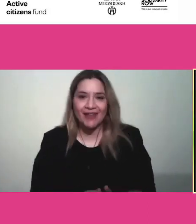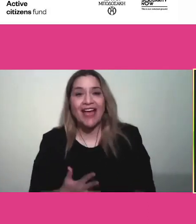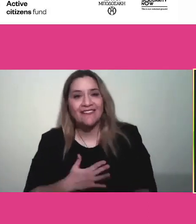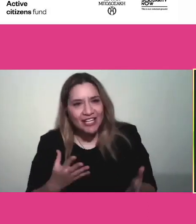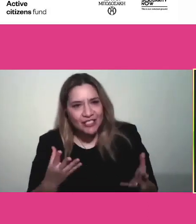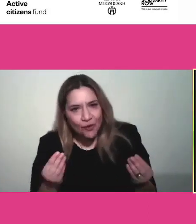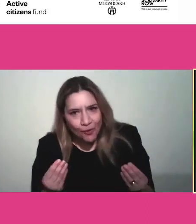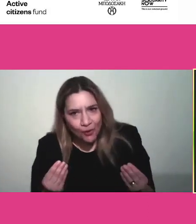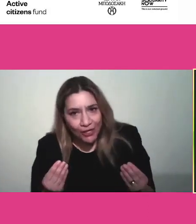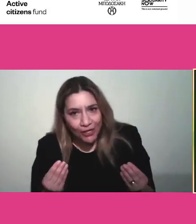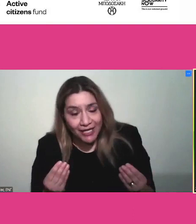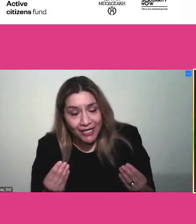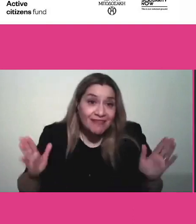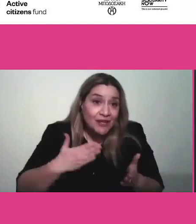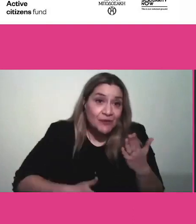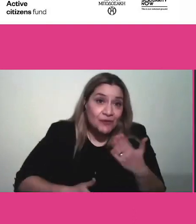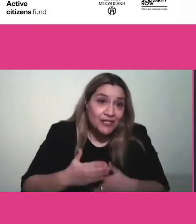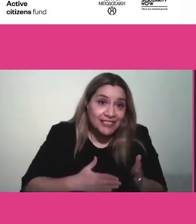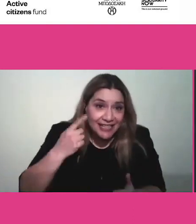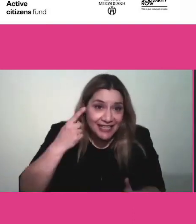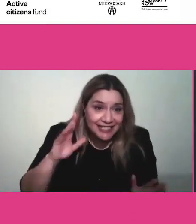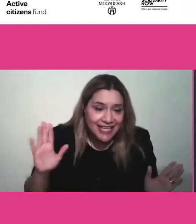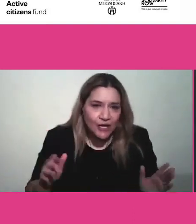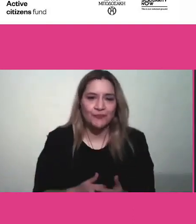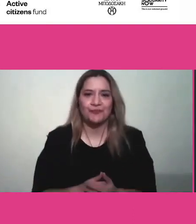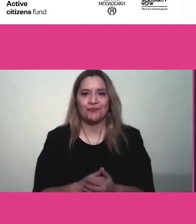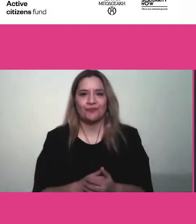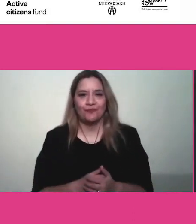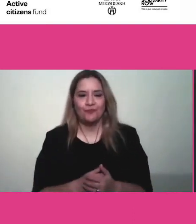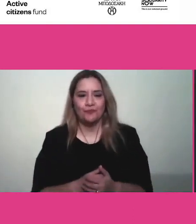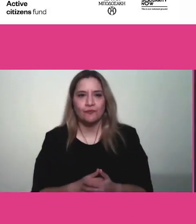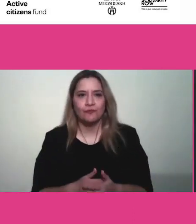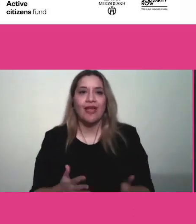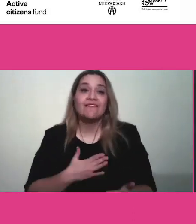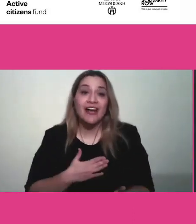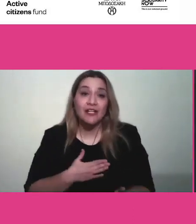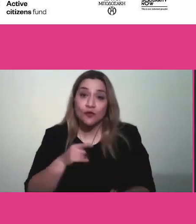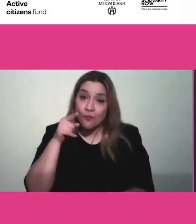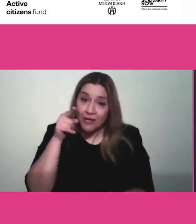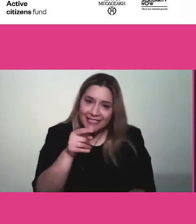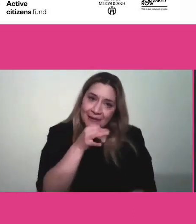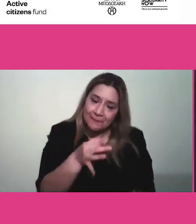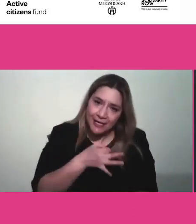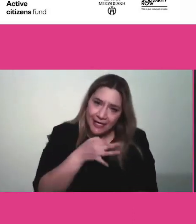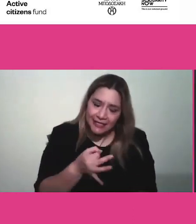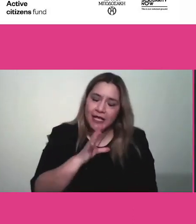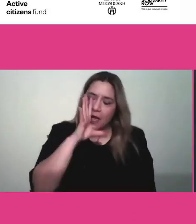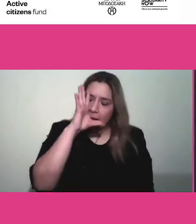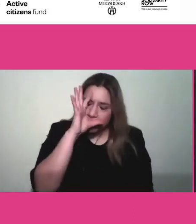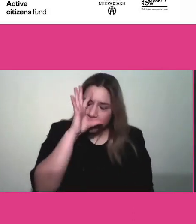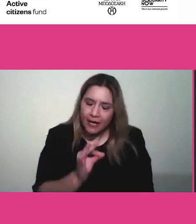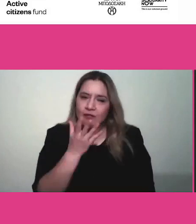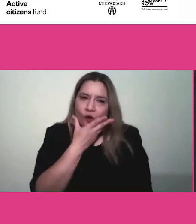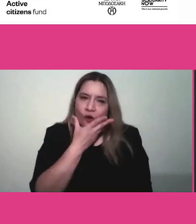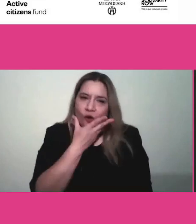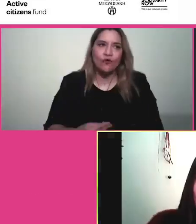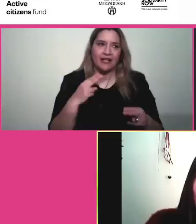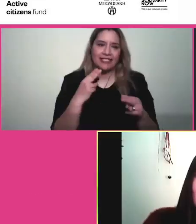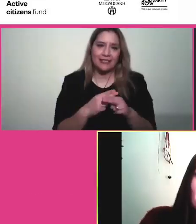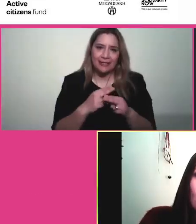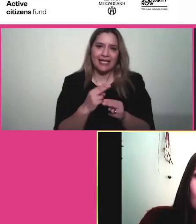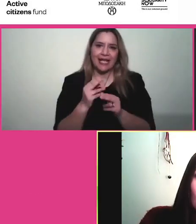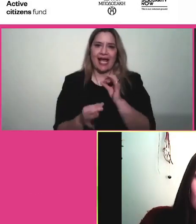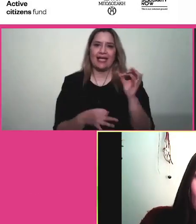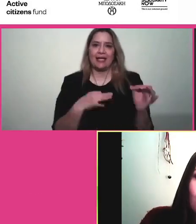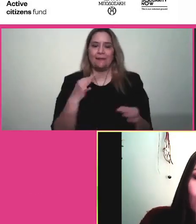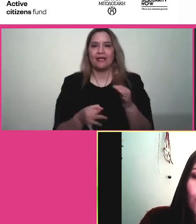Δεν ξέρω αν σας κούρασα. Πάρα πολύ. Ήταν πολύ έτσι όμορφα και σημαντικά όλα όσα είπες και βασικά